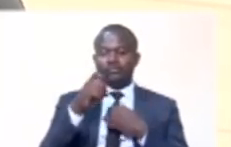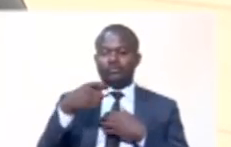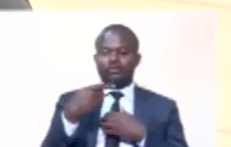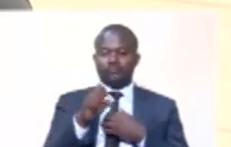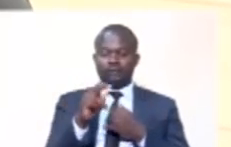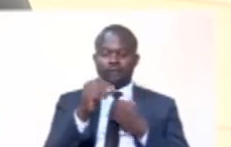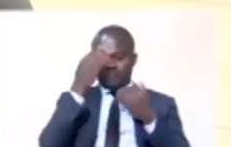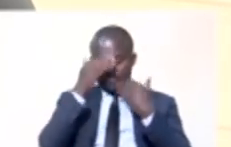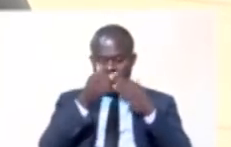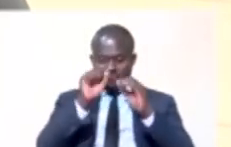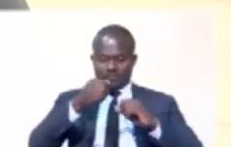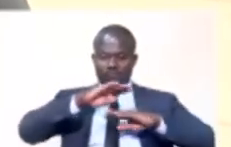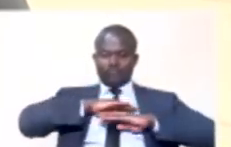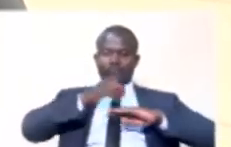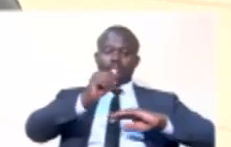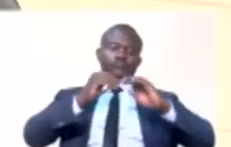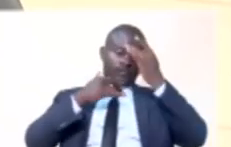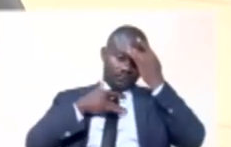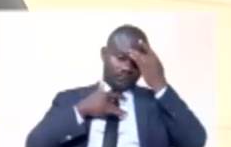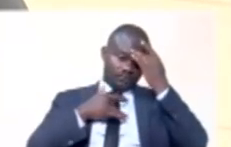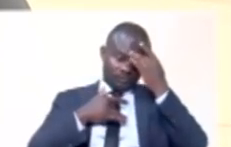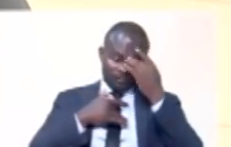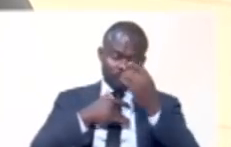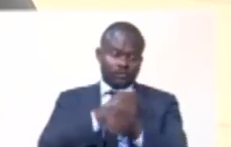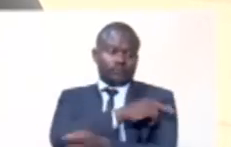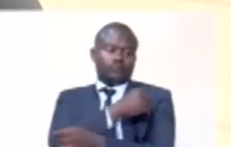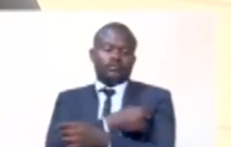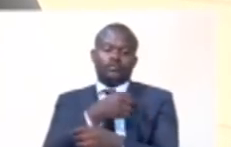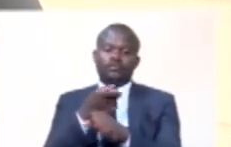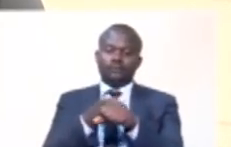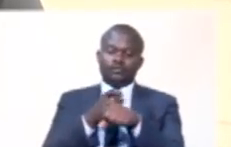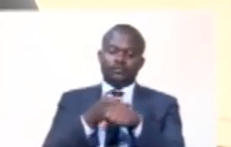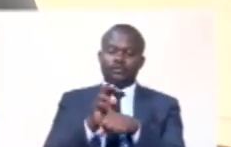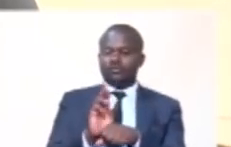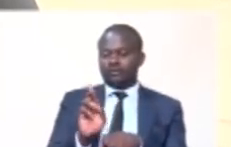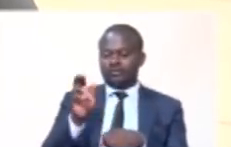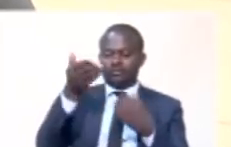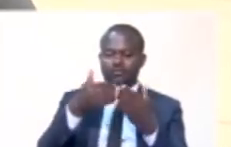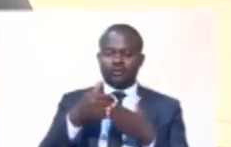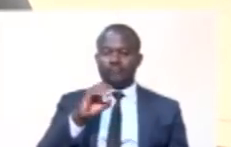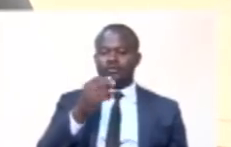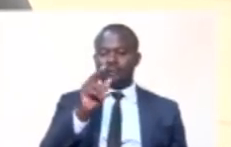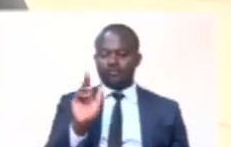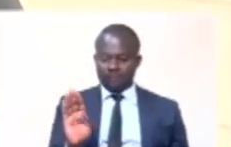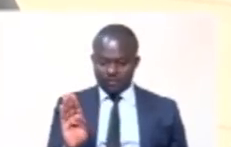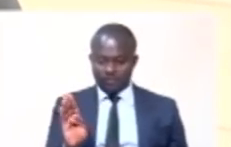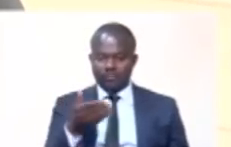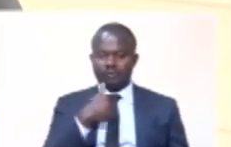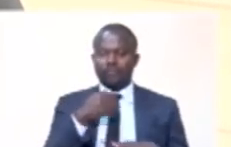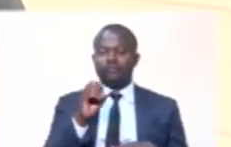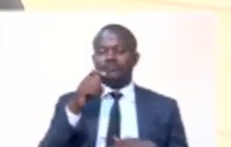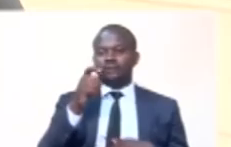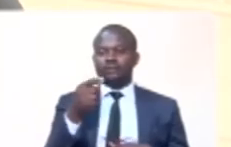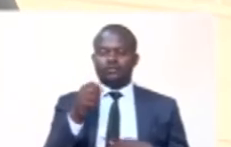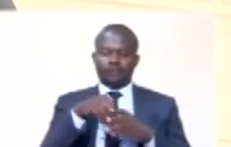kugira ngo ibashe guhaza bari abarwayi, ibitaro bya Ruhengeri bifite uruganda rwa oxygen, ibitaro bya CHB bifite uruganda rwa oxygen,